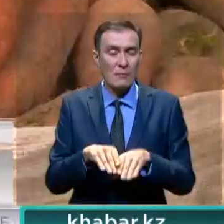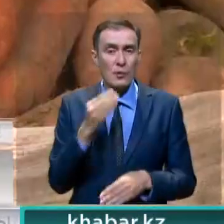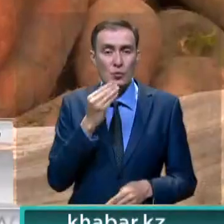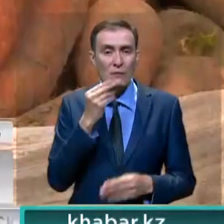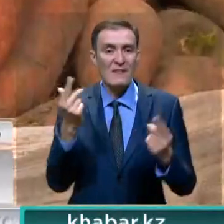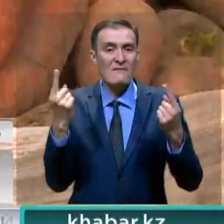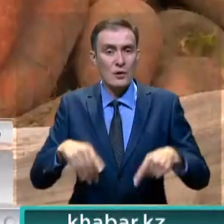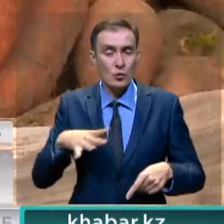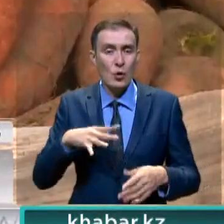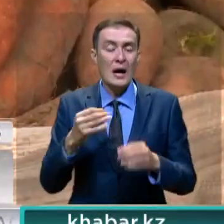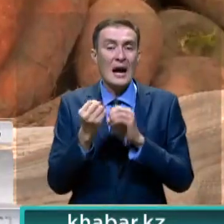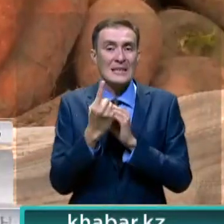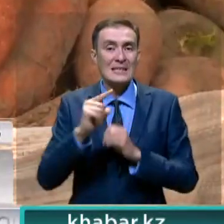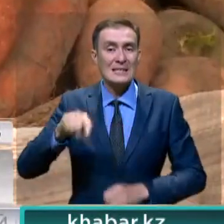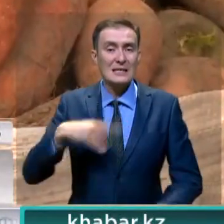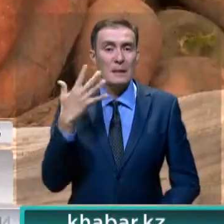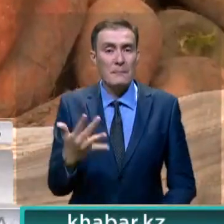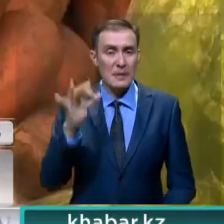продуктовая инфляция достигла почти